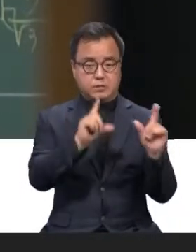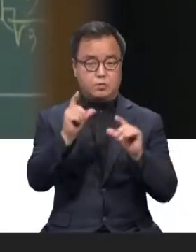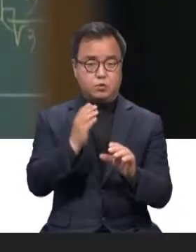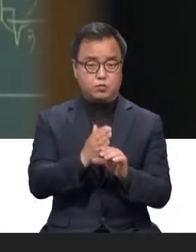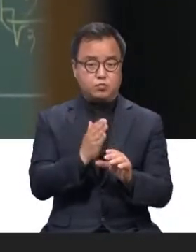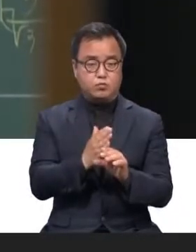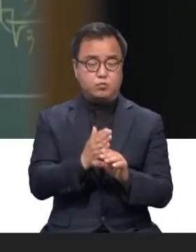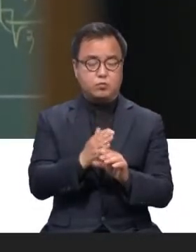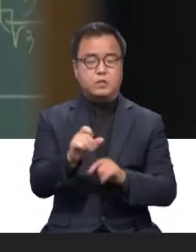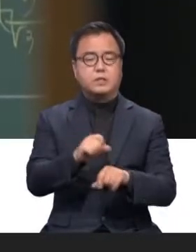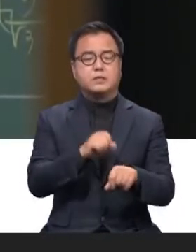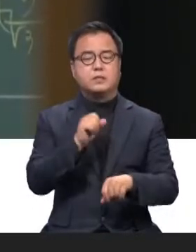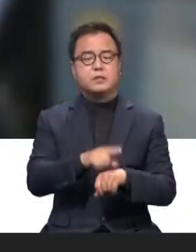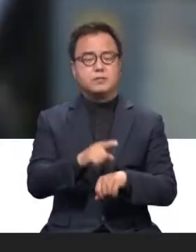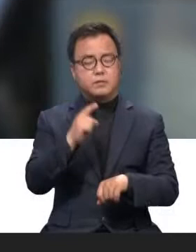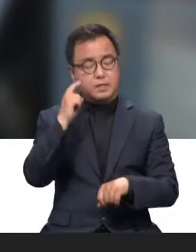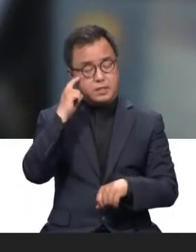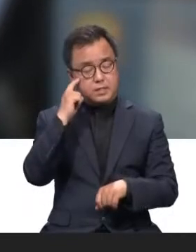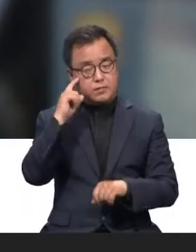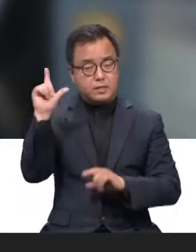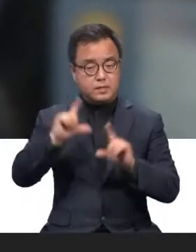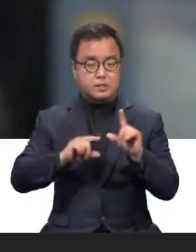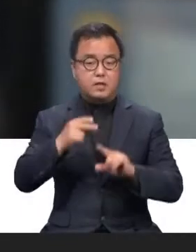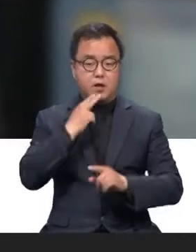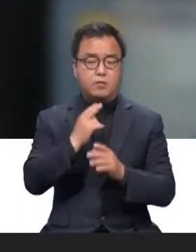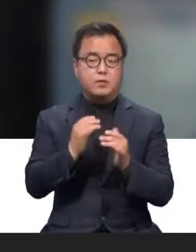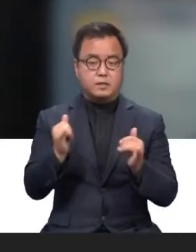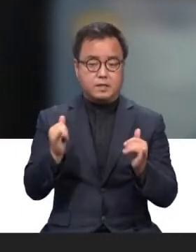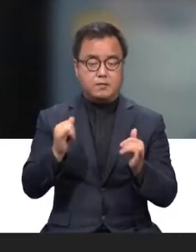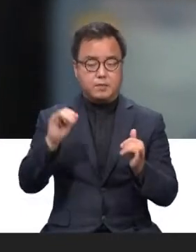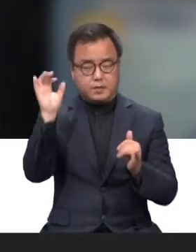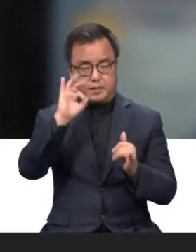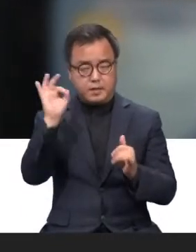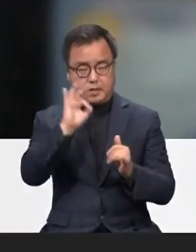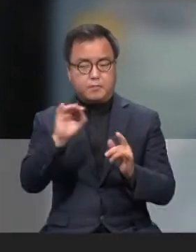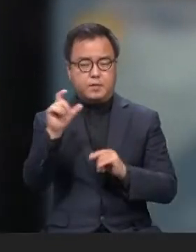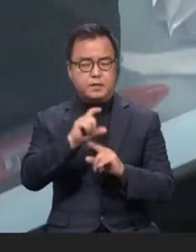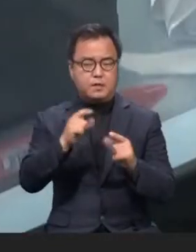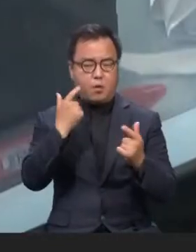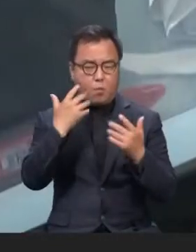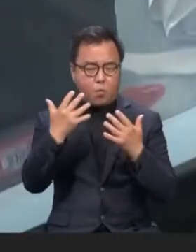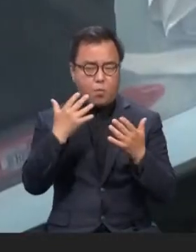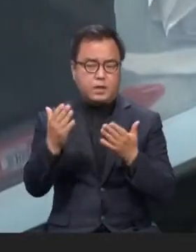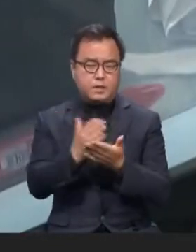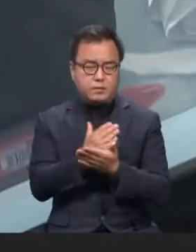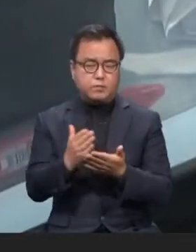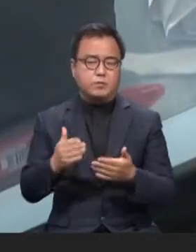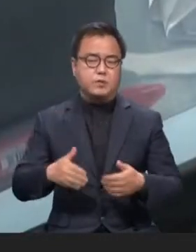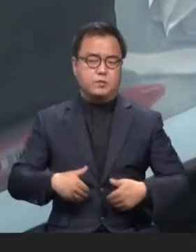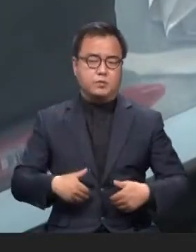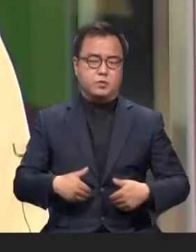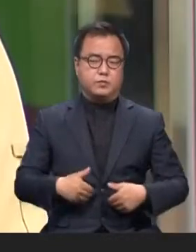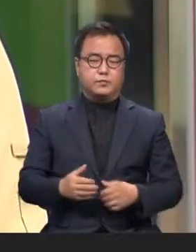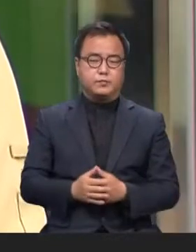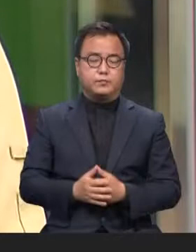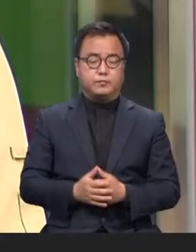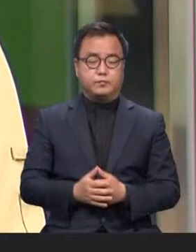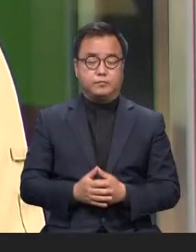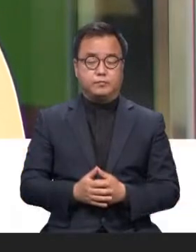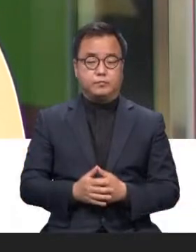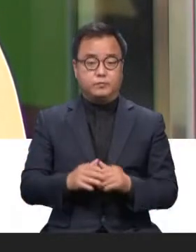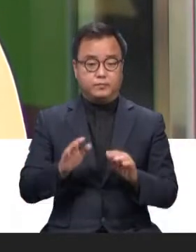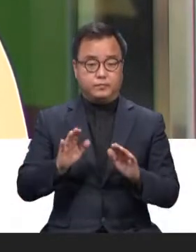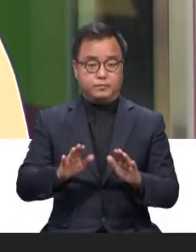고려해 무증상 감염자를 미리 찾아내는 등 방역을 더 확실히 할 필요가 있다는 취지에서입니다. 선제적으로